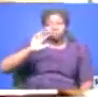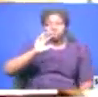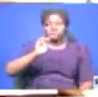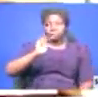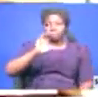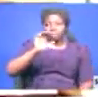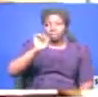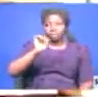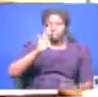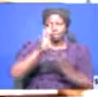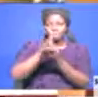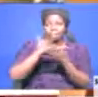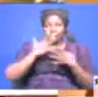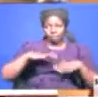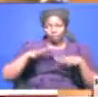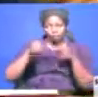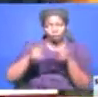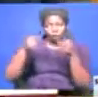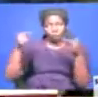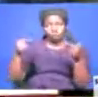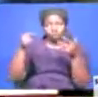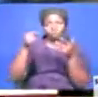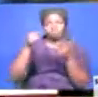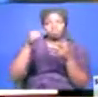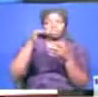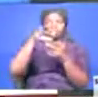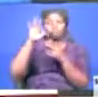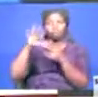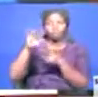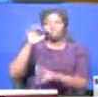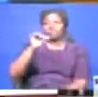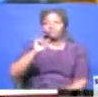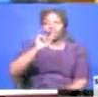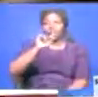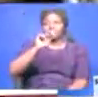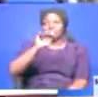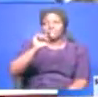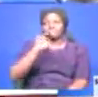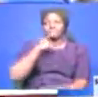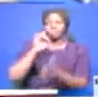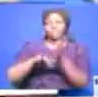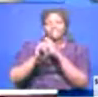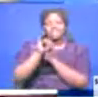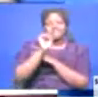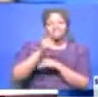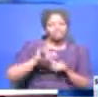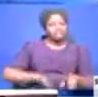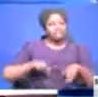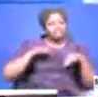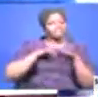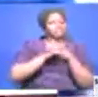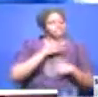Baadhi ya wakazi walipinga uteuzi wa Agnes Wambui wakisema alikuwa mkazi wa Nairobi wala si Samburu.